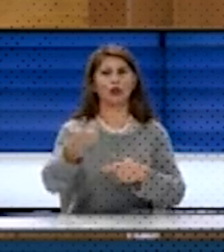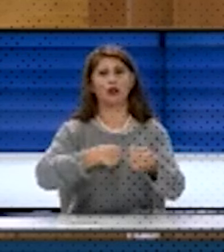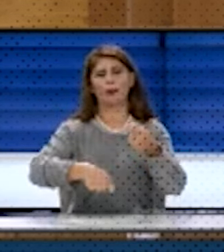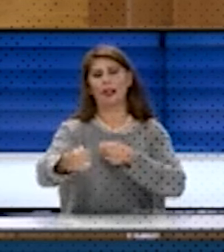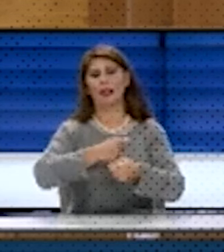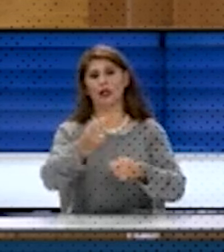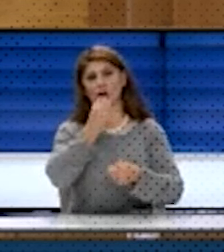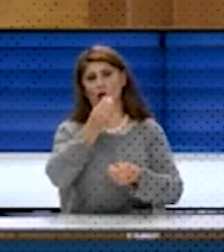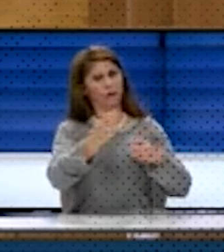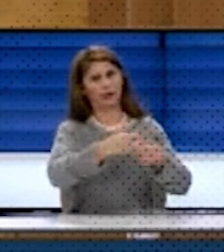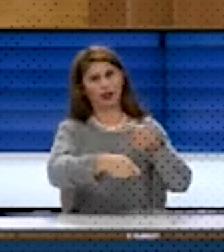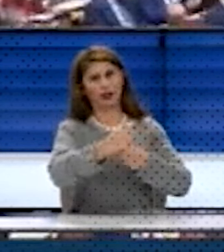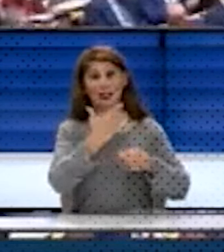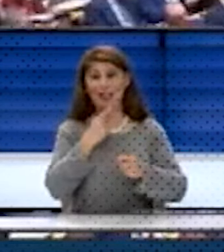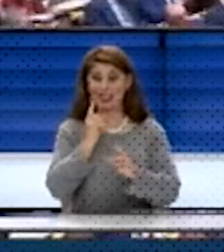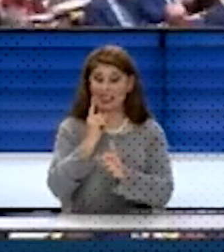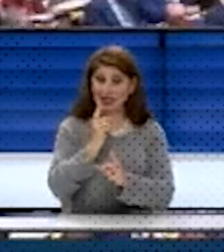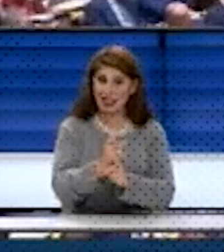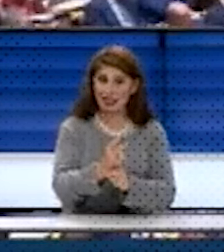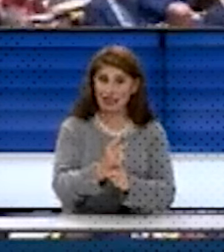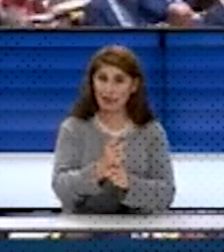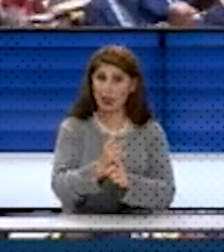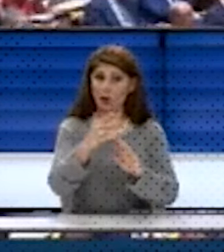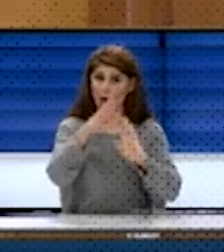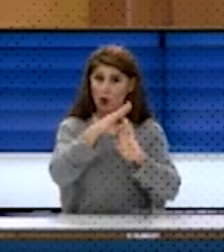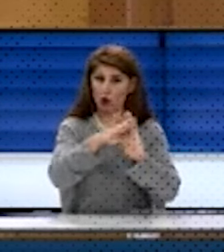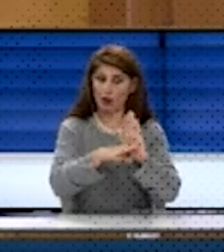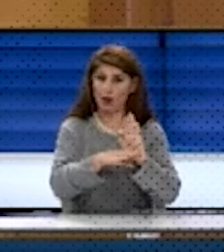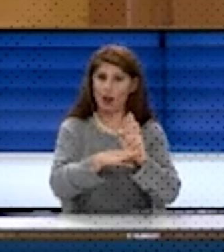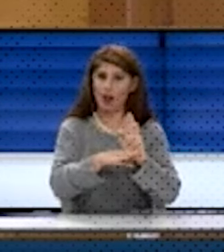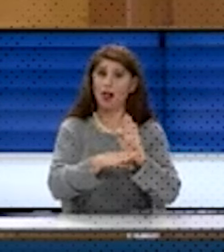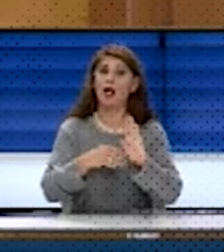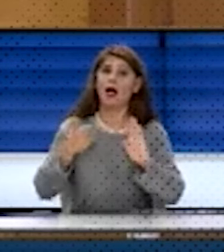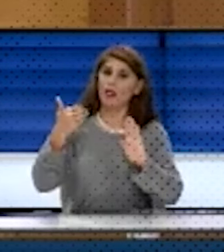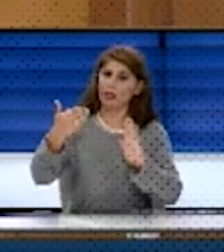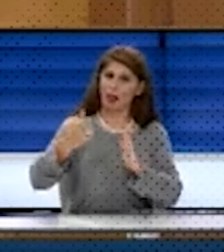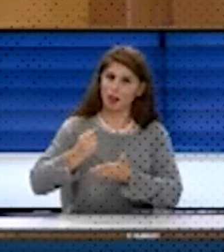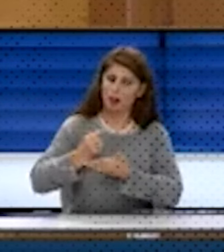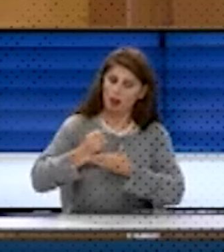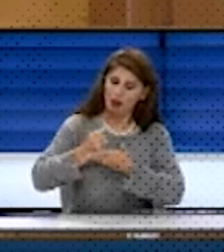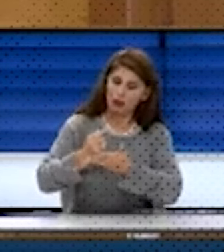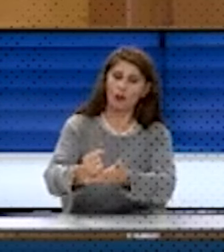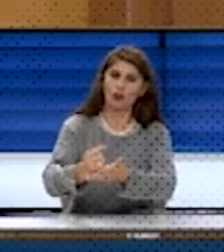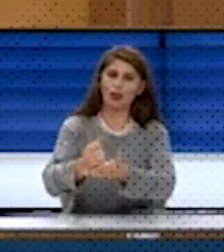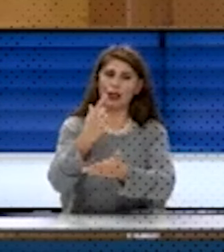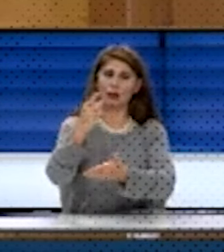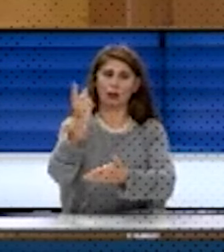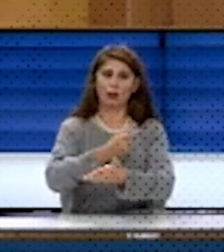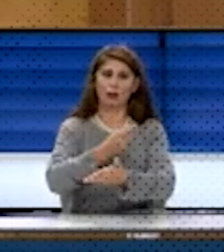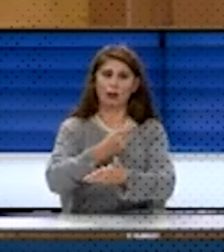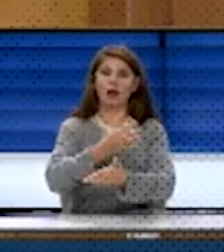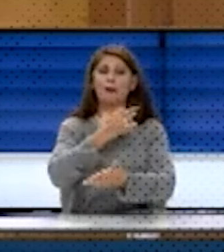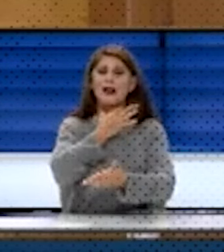επιχειρήσεις τροφίμων. Το συγκεκριμένο πρόγραμμα θα χρηματοδοτηθεί εξ ολοκλήρου από